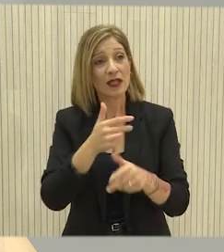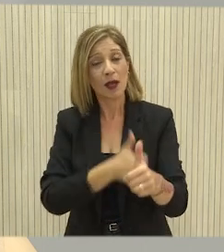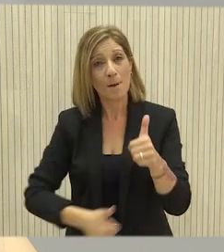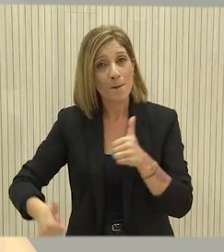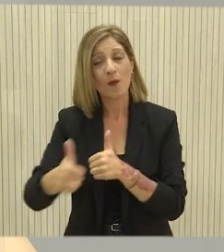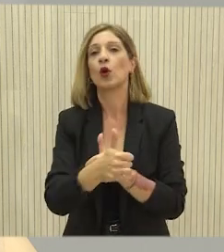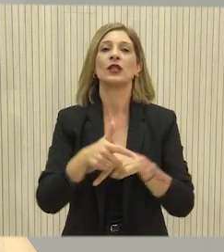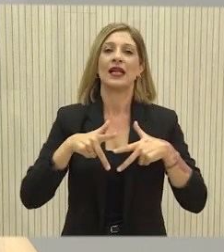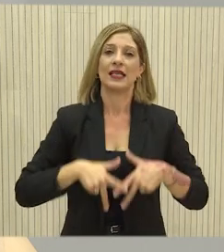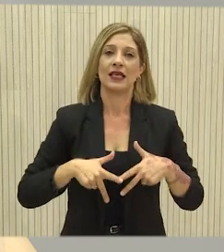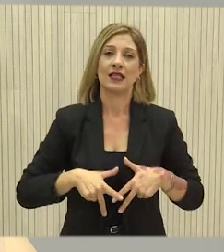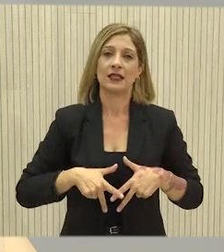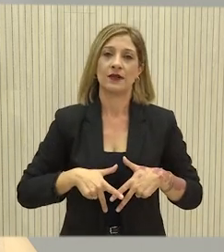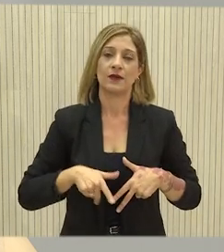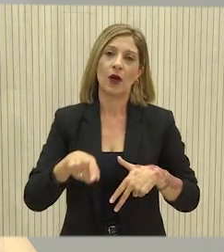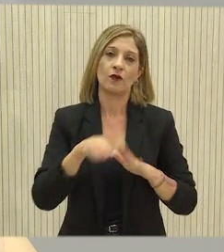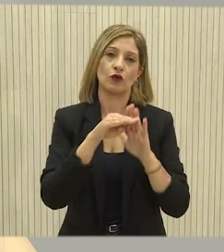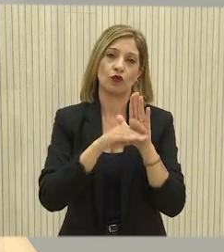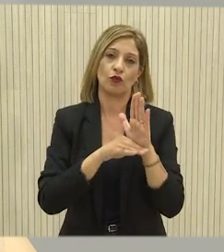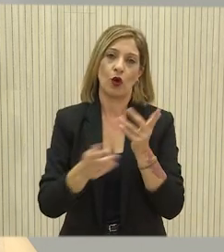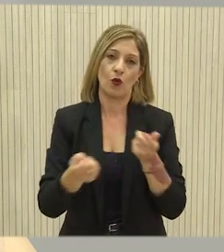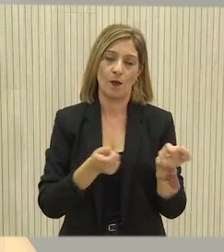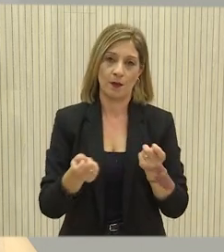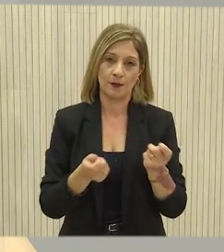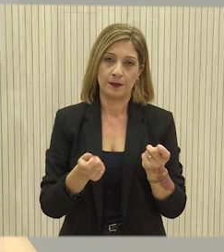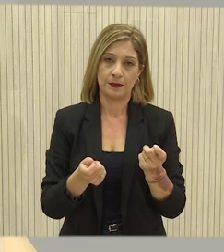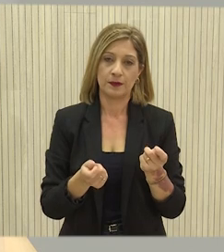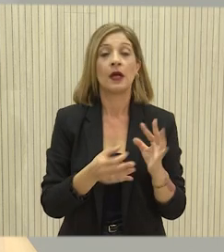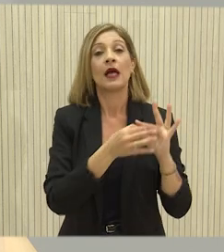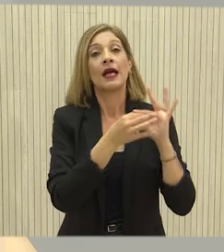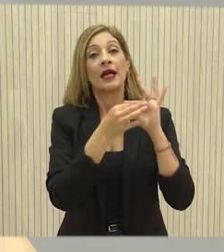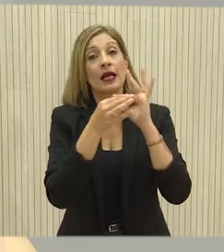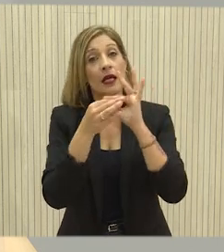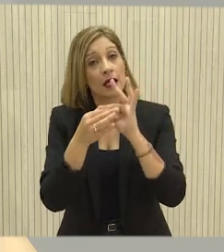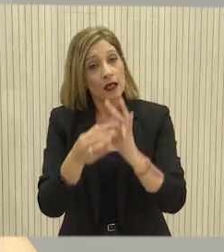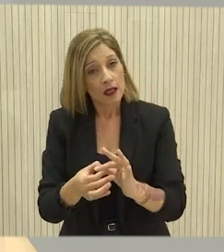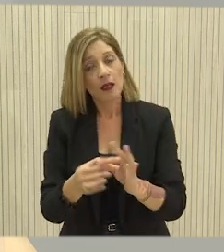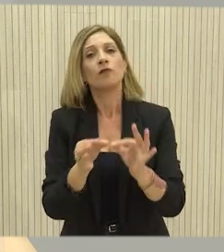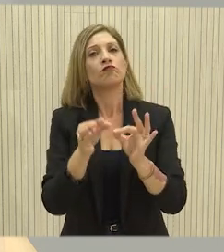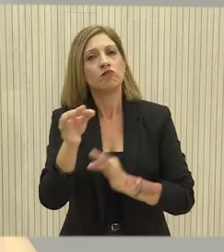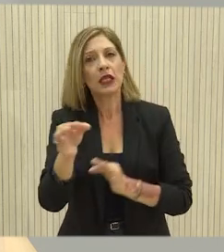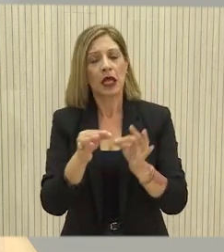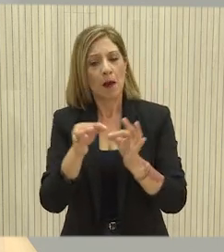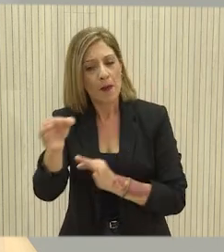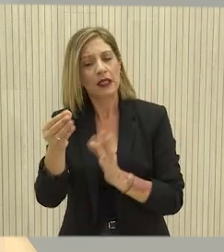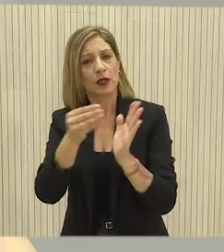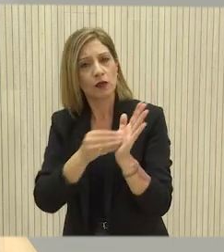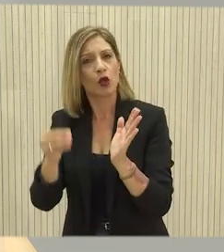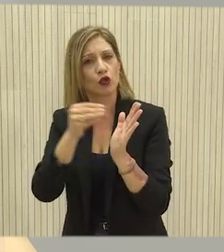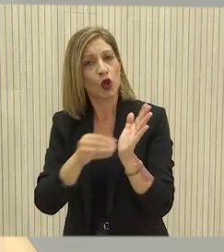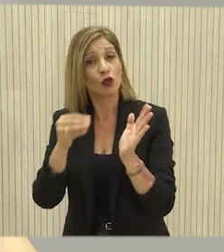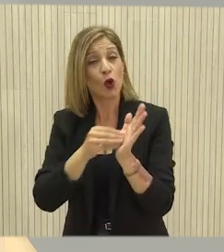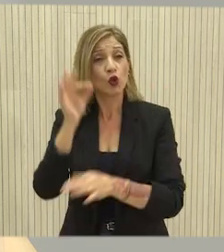για την κυβέρνηση και στη βάση του προγράμματος διακυβέρνησής μας. Θα συνεχίσουμε να παρουσιάζουμε μέτρα και πολιτικές που στοχεύουν στην